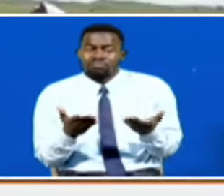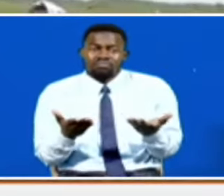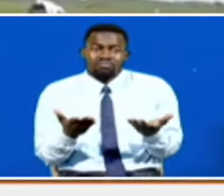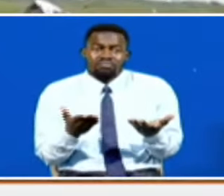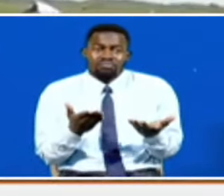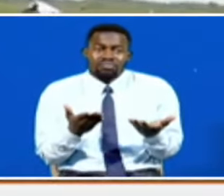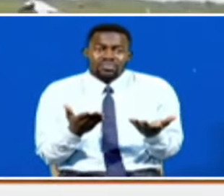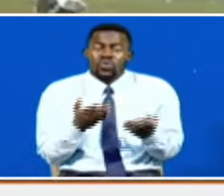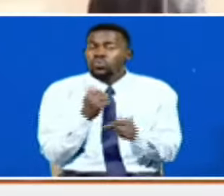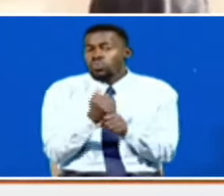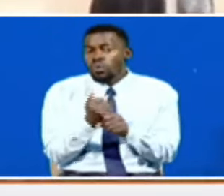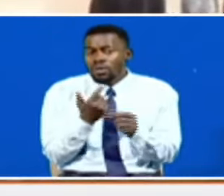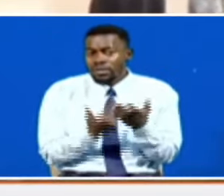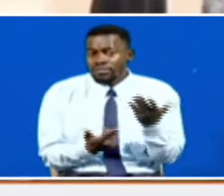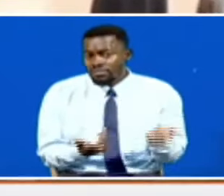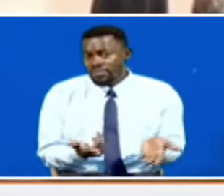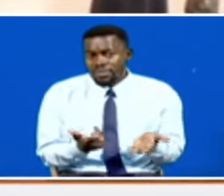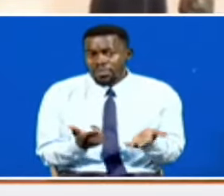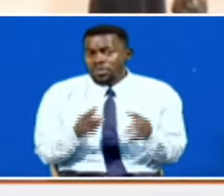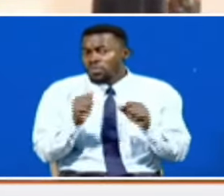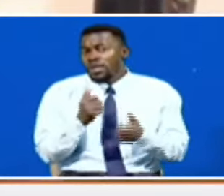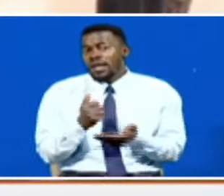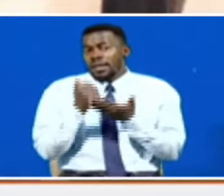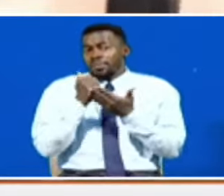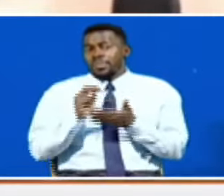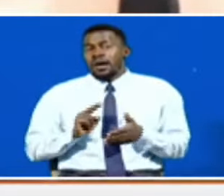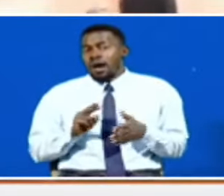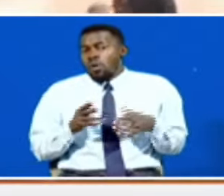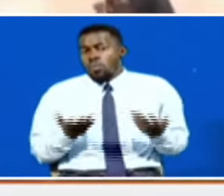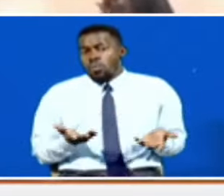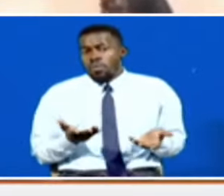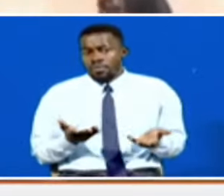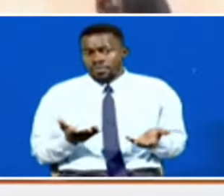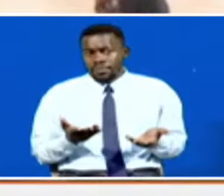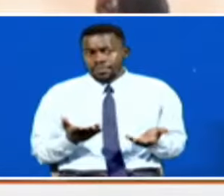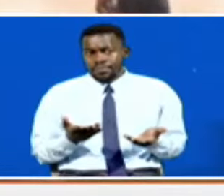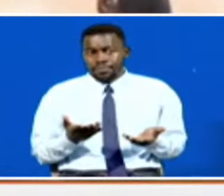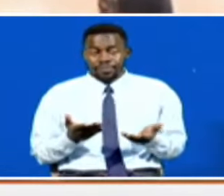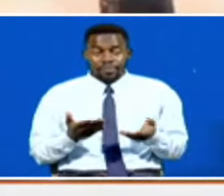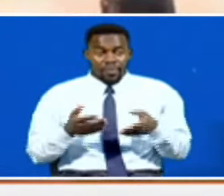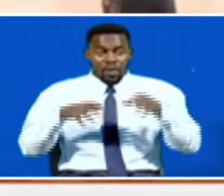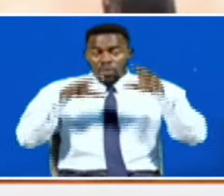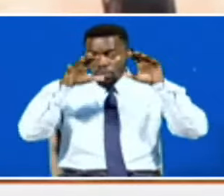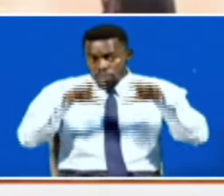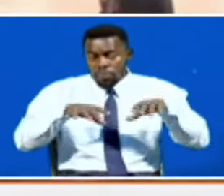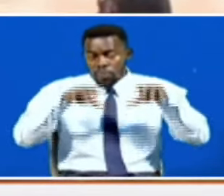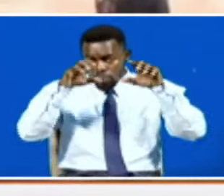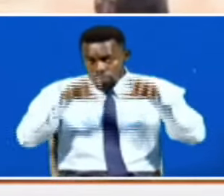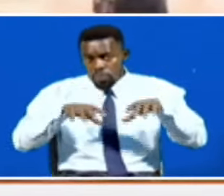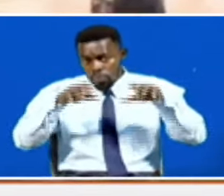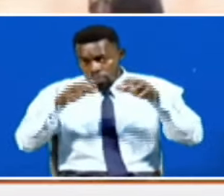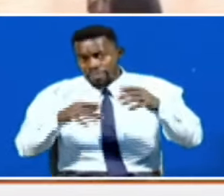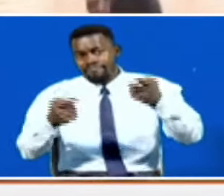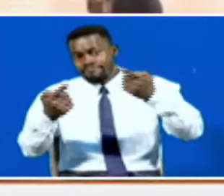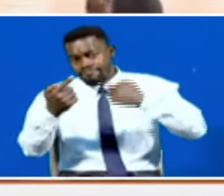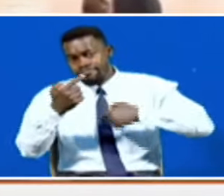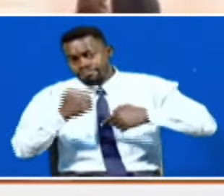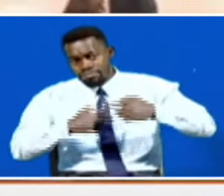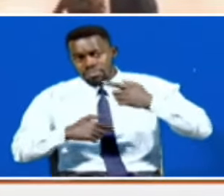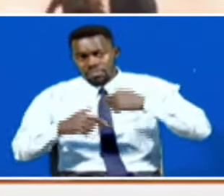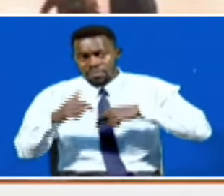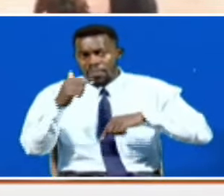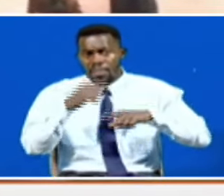kuregesha ile gharama? Sisi tulifika hapa tagia Jumatatu, maji ikaingia. Misigo yenye tulikuwa